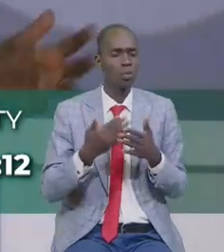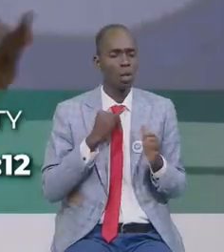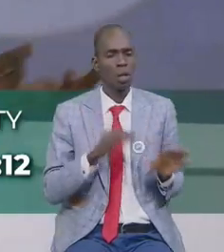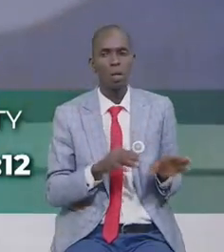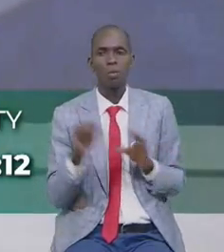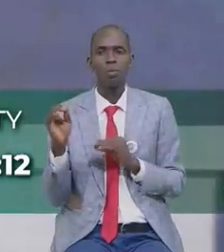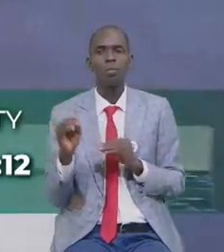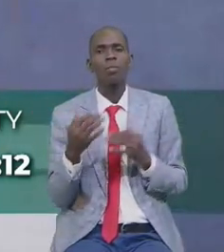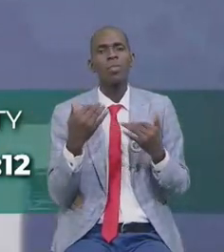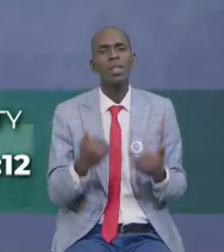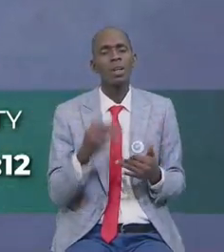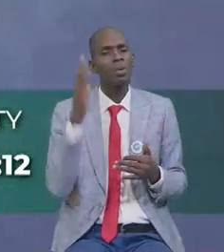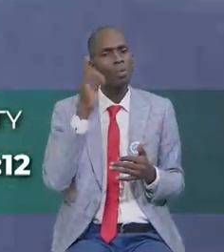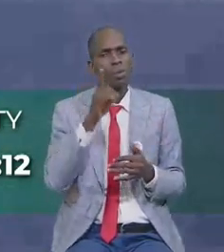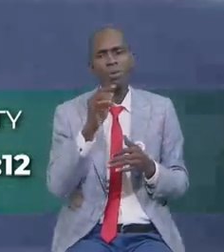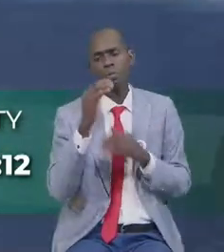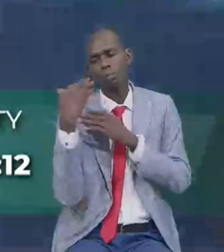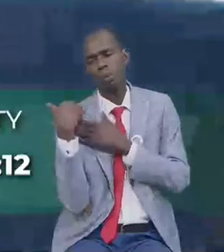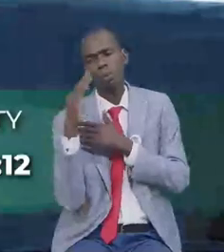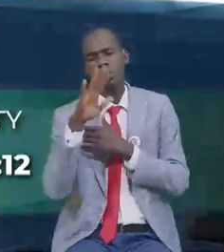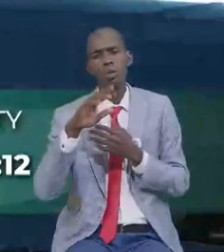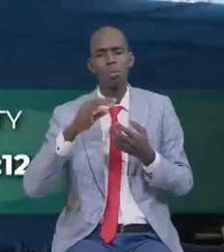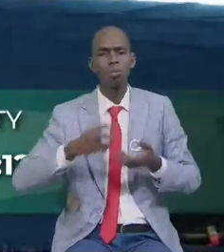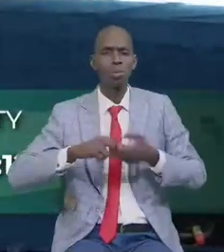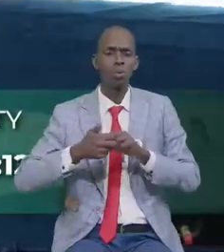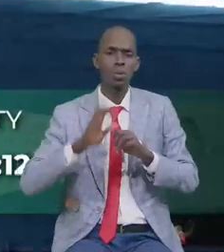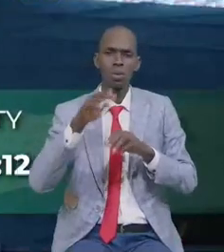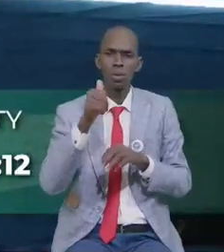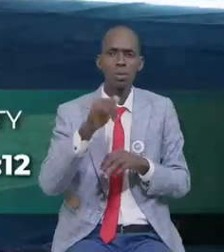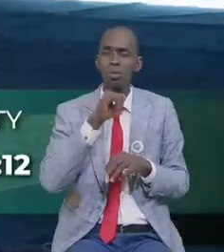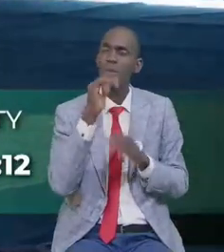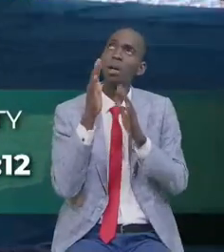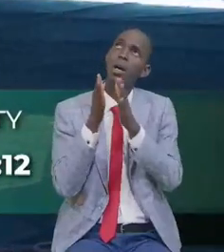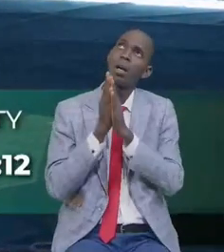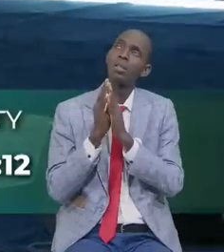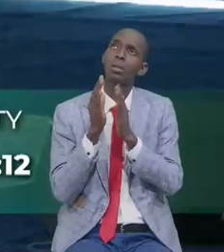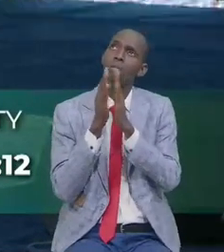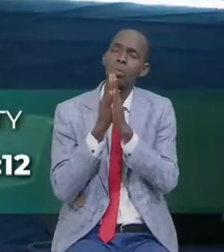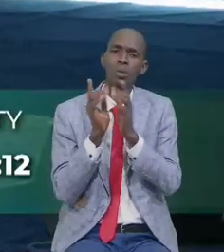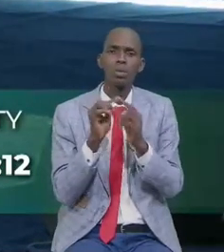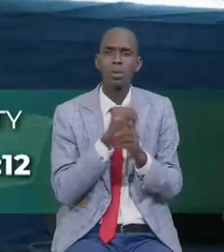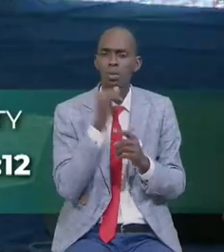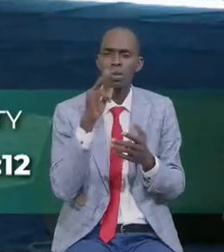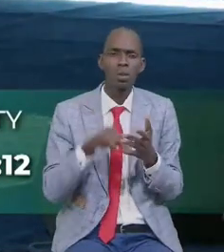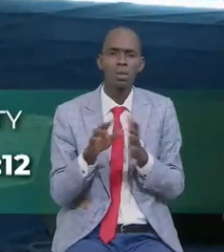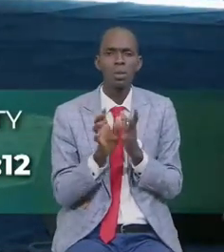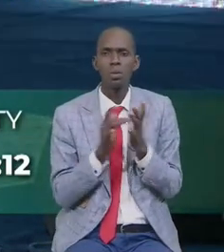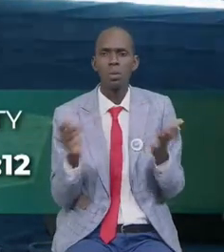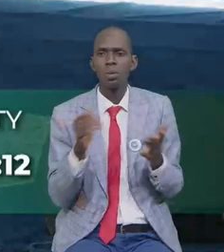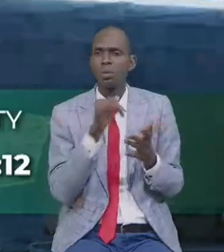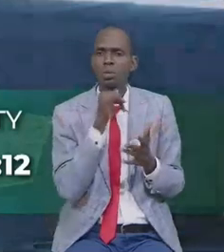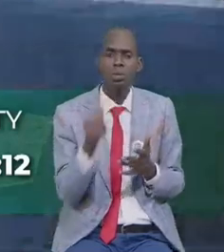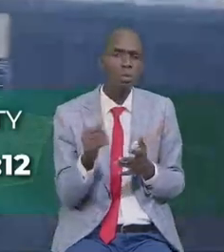Veux-tu porter les fardeaux tout seul? Ne vas-tu pas chercher le Seigneur? Ne vas-tu pas prier? Ne vas-tu pas lire la Bible? Ne vas-tu pas recevoir